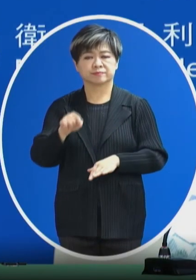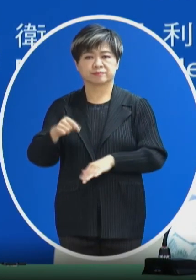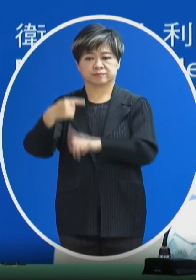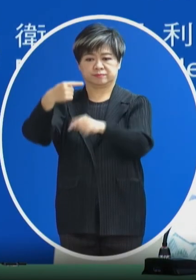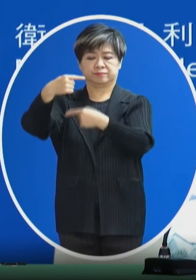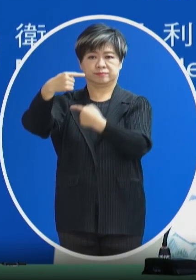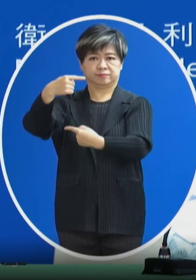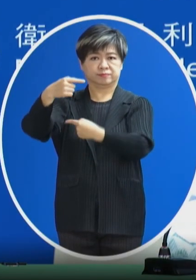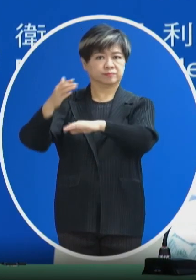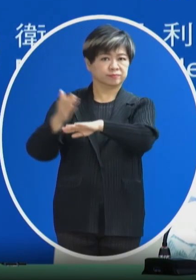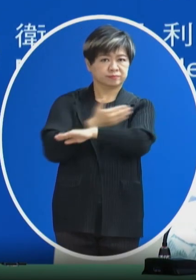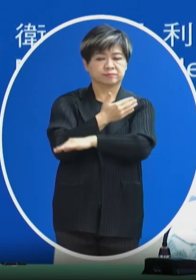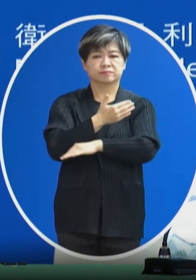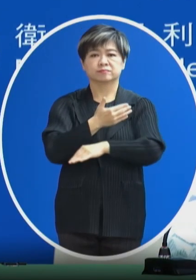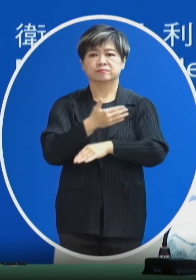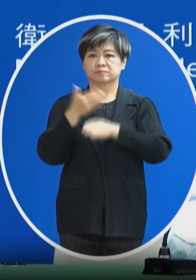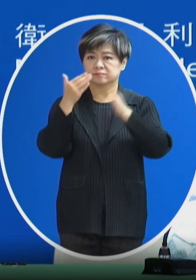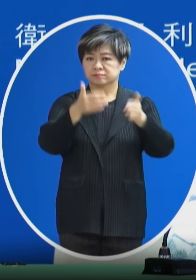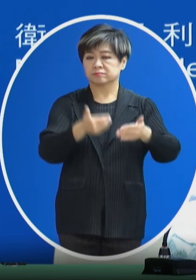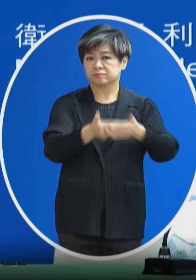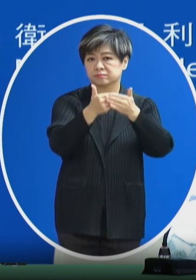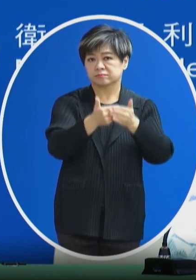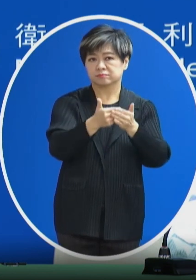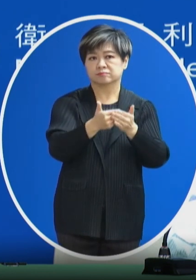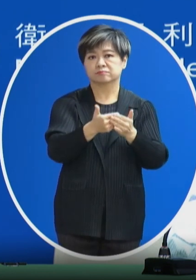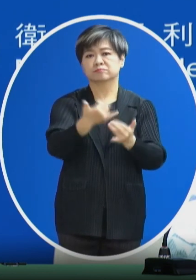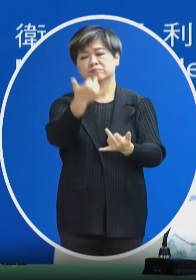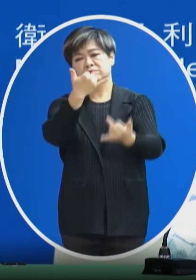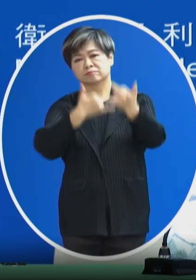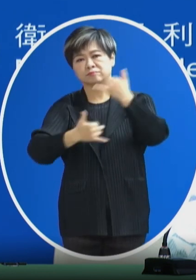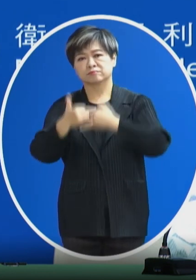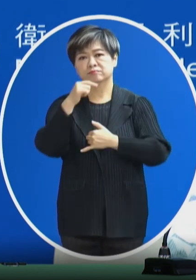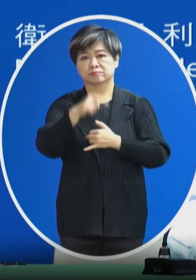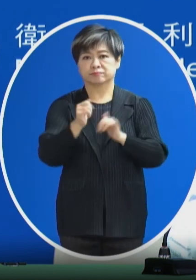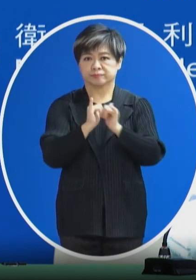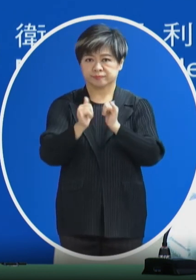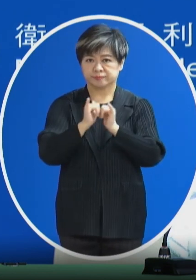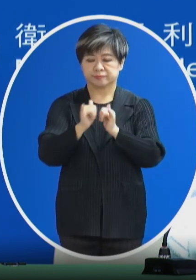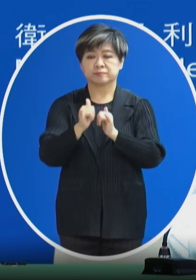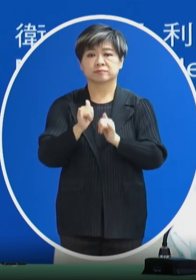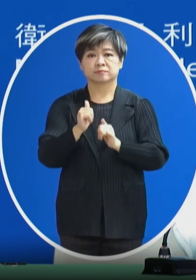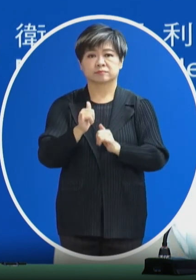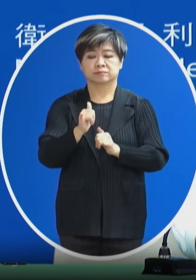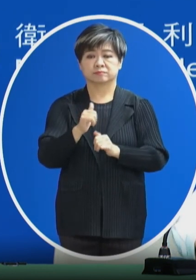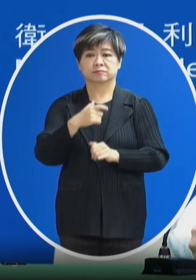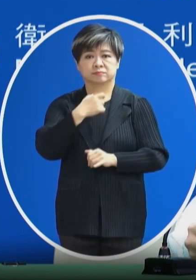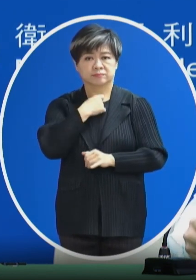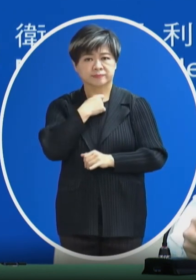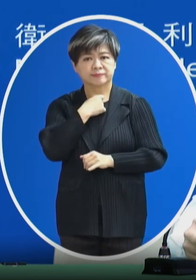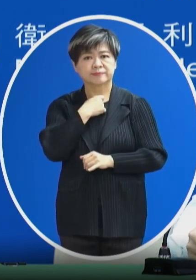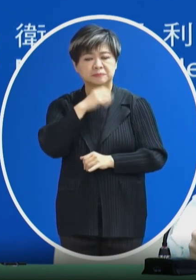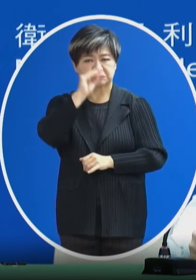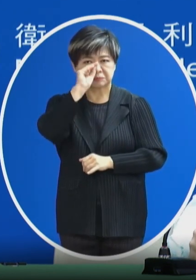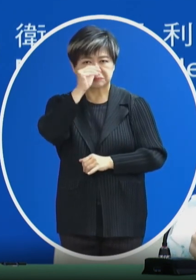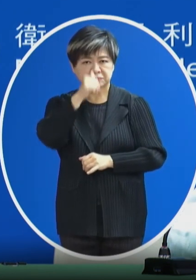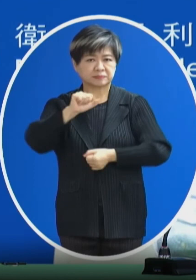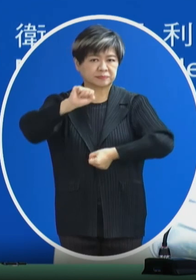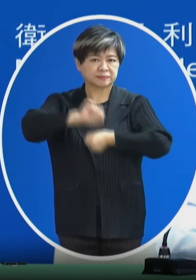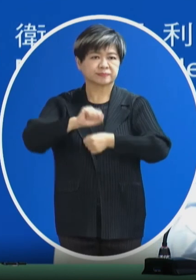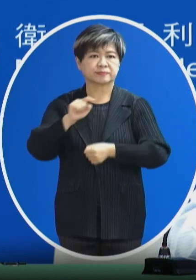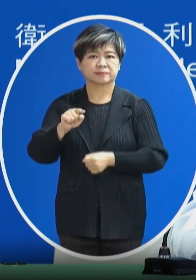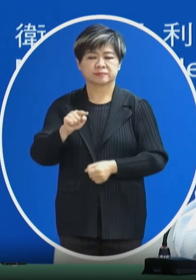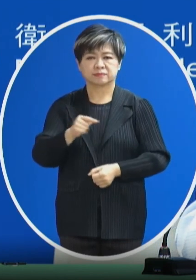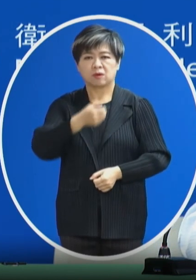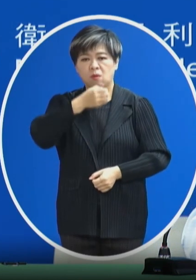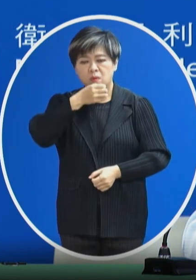1月1号开始啊，会对从中国来的民众啊的乘客来做这个生活唾液的一